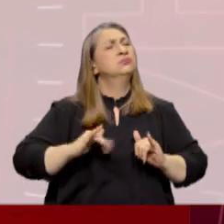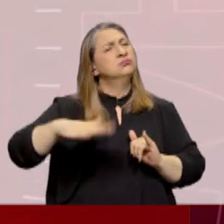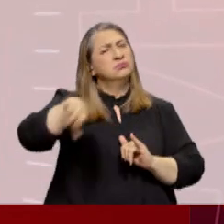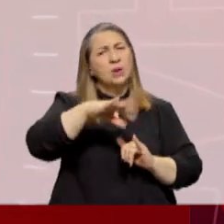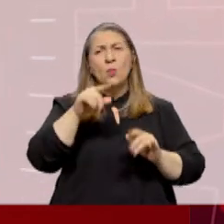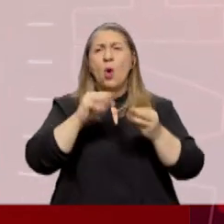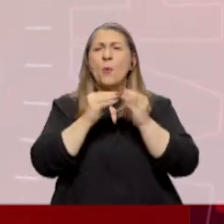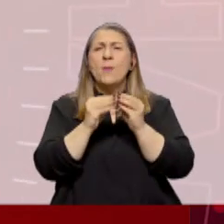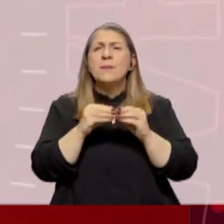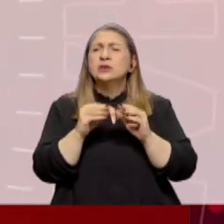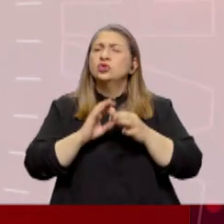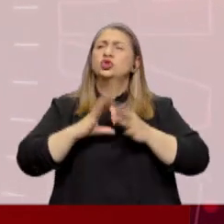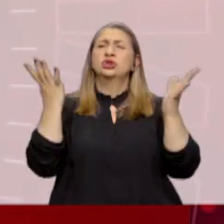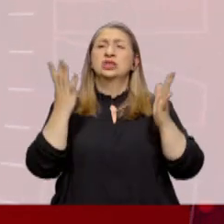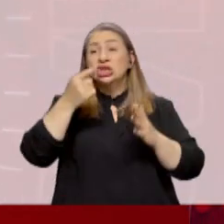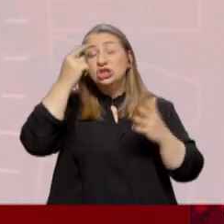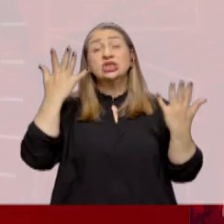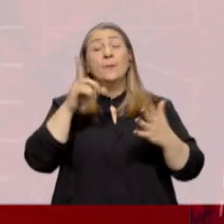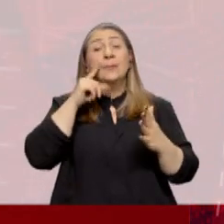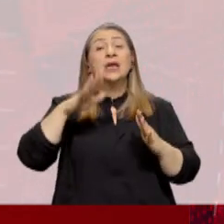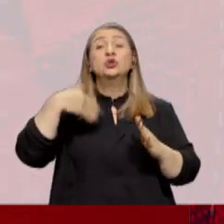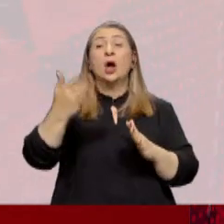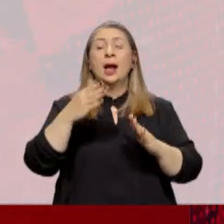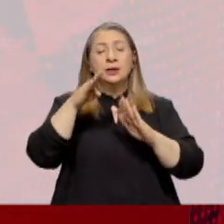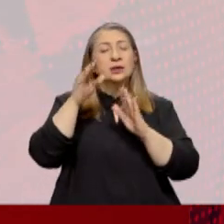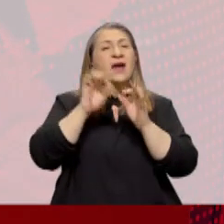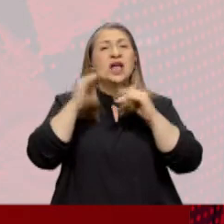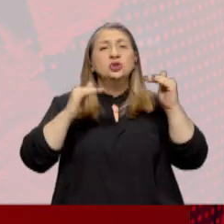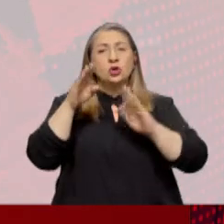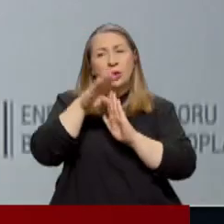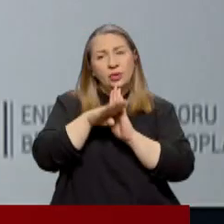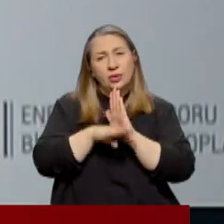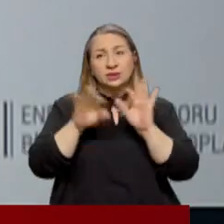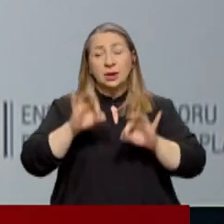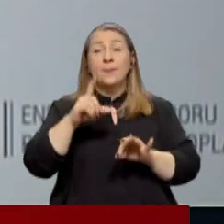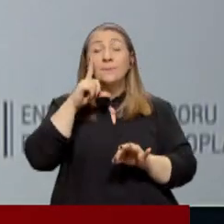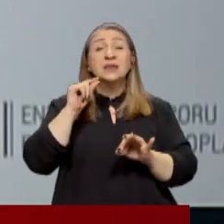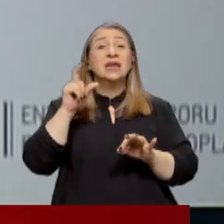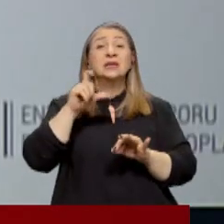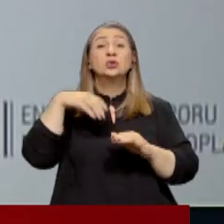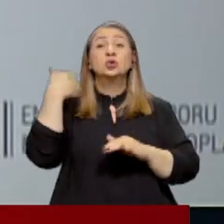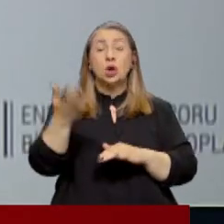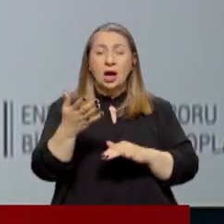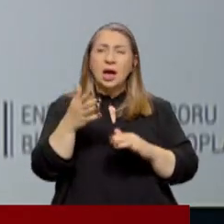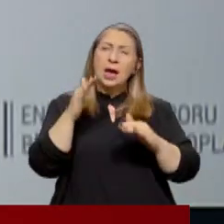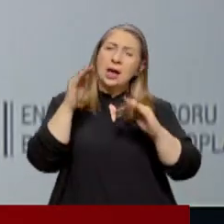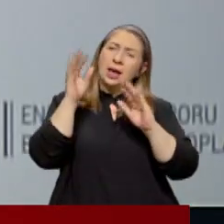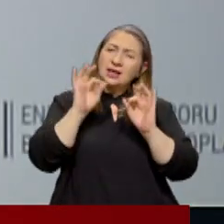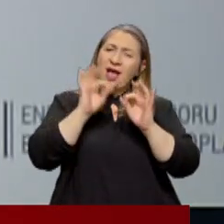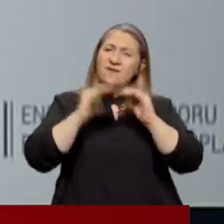Bu meselenin üstesinden geleceğiz. İnşallah Mayıs'tan sonra gerilemeye de başlayacaktır. Mayıs ayından sonra aşağıya